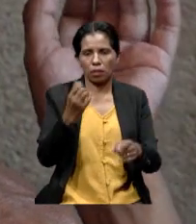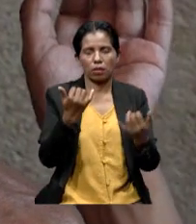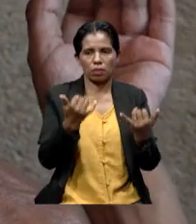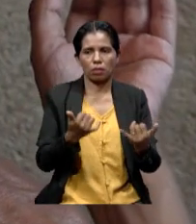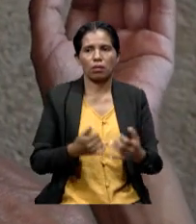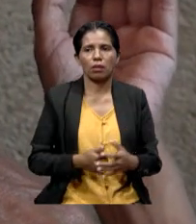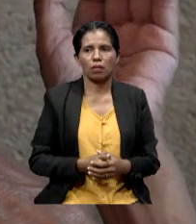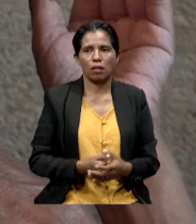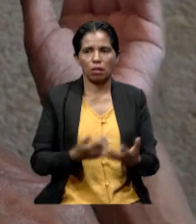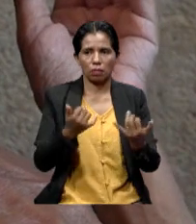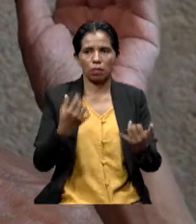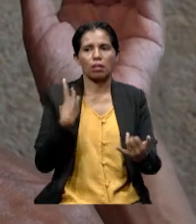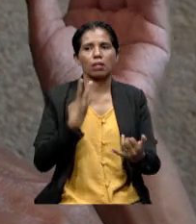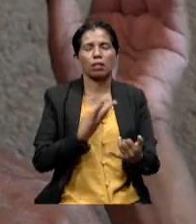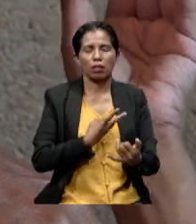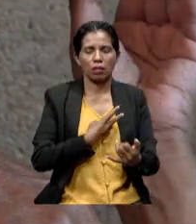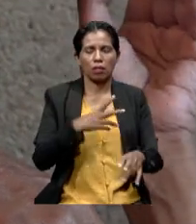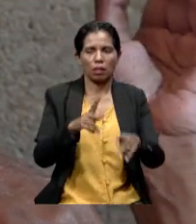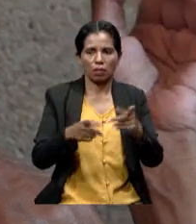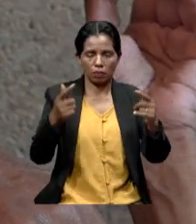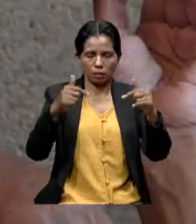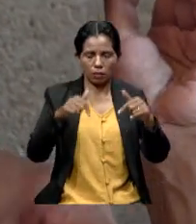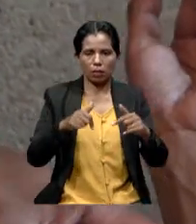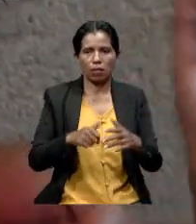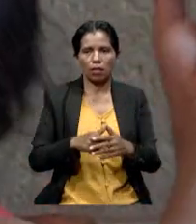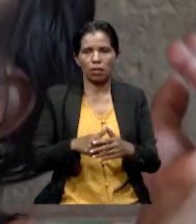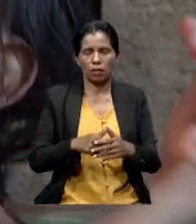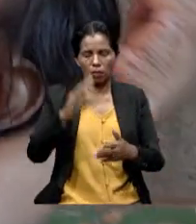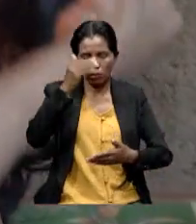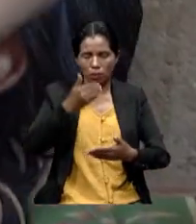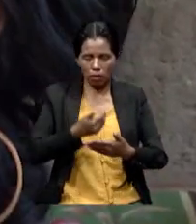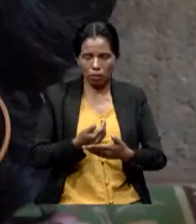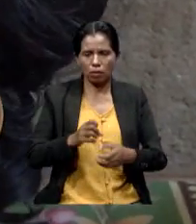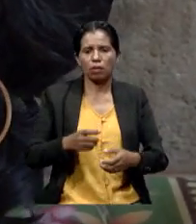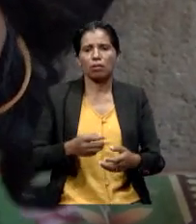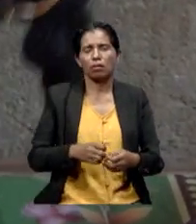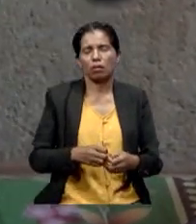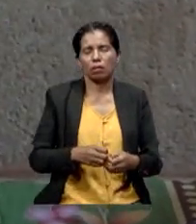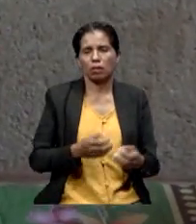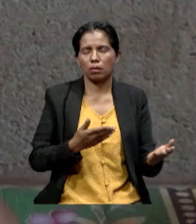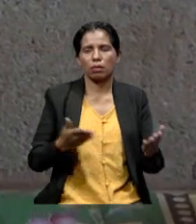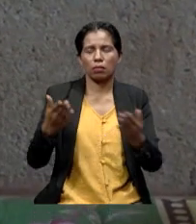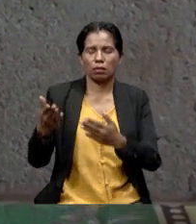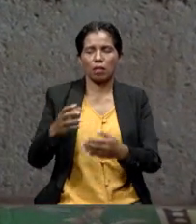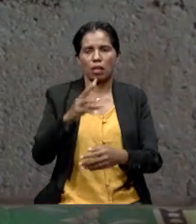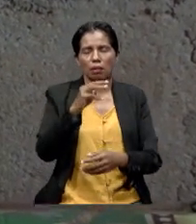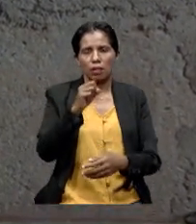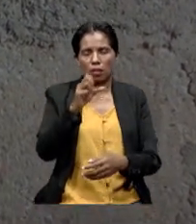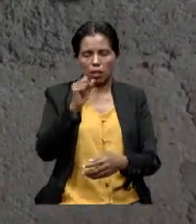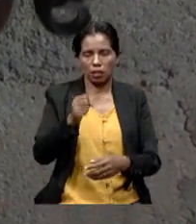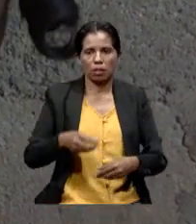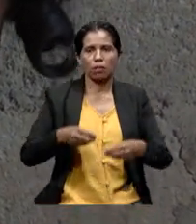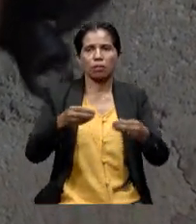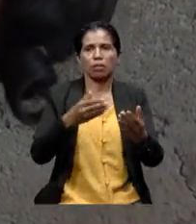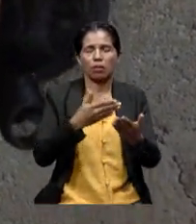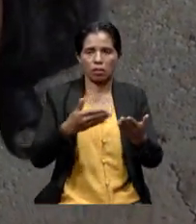itu awal amat sana itu amat saya emang rumah mai dia sana ini orang orang susah lo lori bape sosial nih bape emang fokus susah ya lori